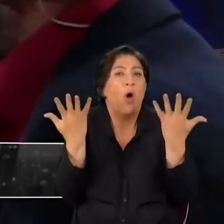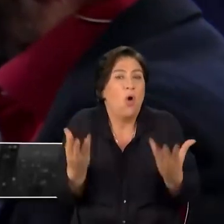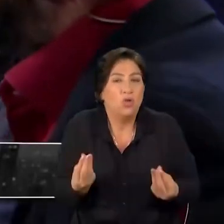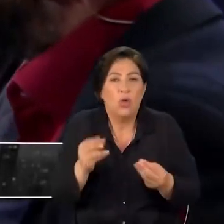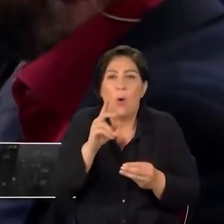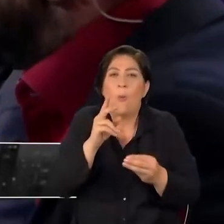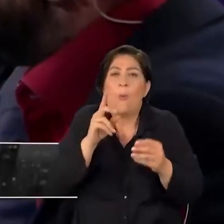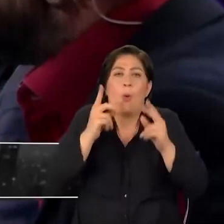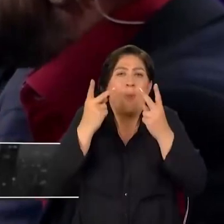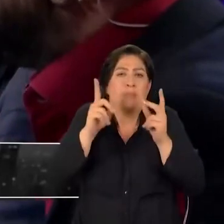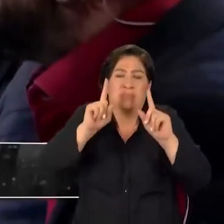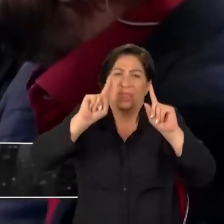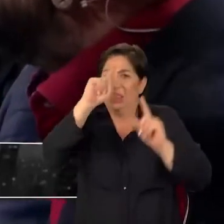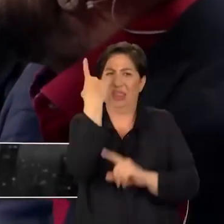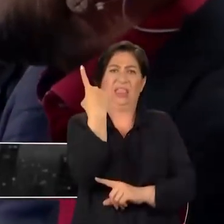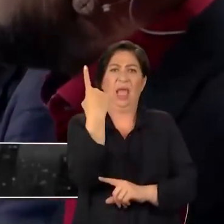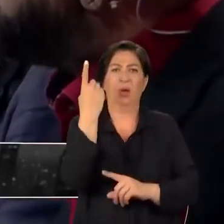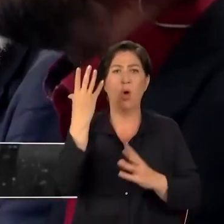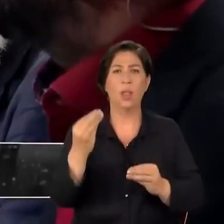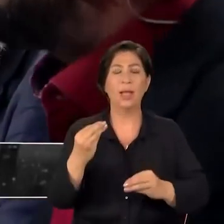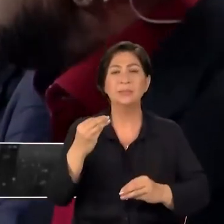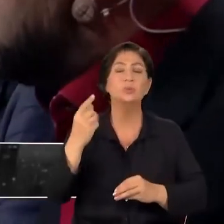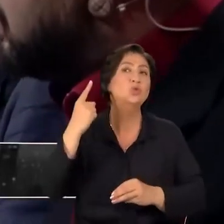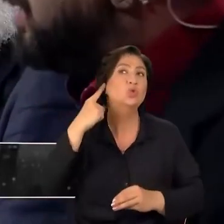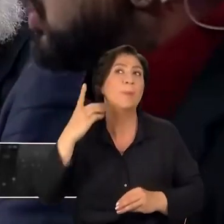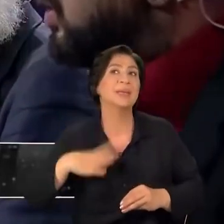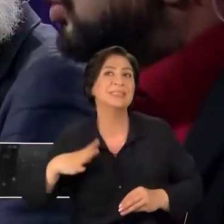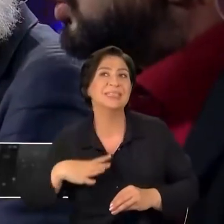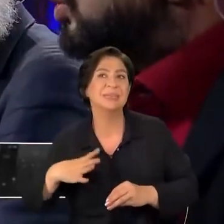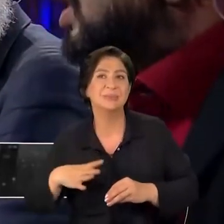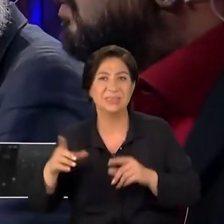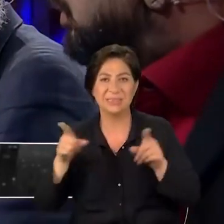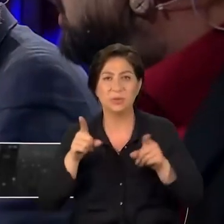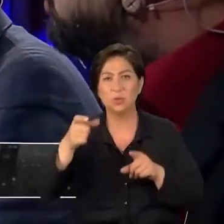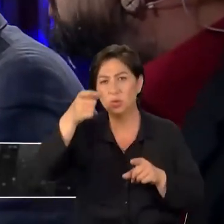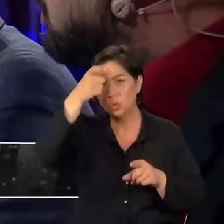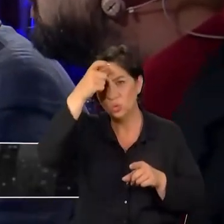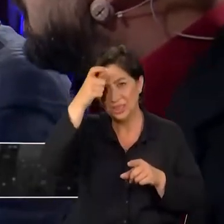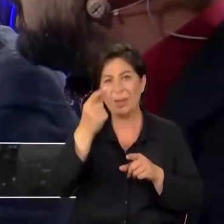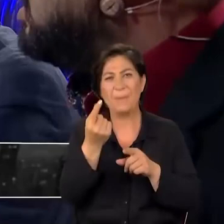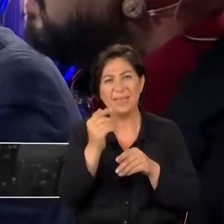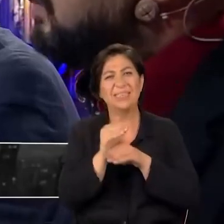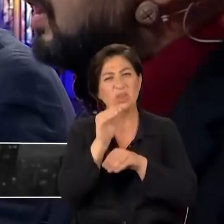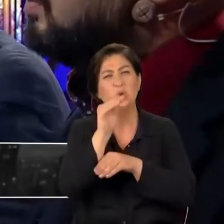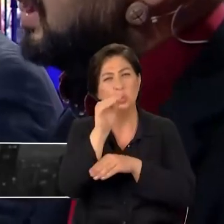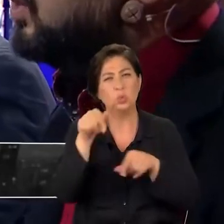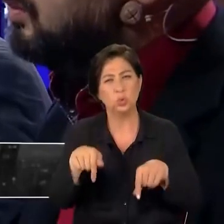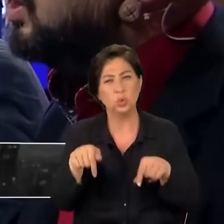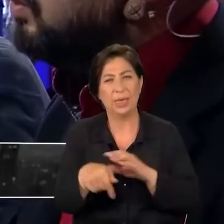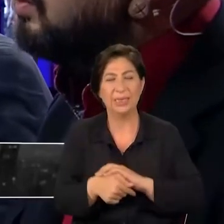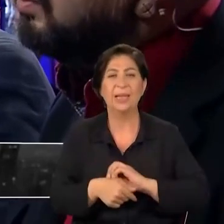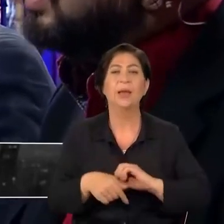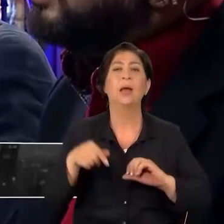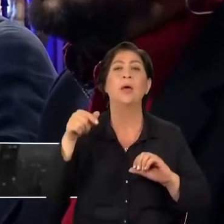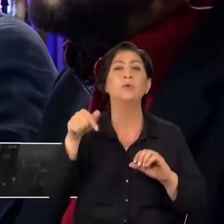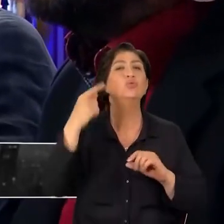parametrelerinin neler olduğundan bağımsız duygularımızla inanmak istediğimizin peşine düştüğümüz. Aslında ve böyle Türkiye'de de biraz evet. yaşadığımız. Evet.